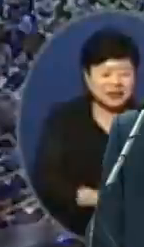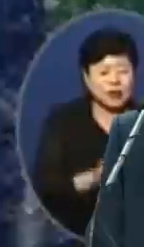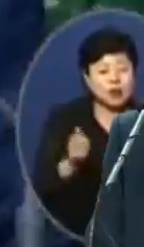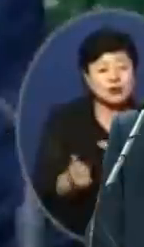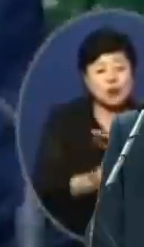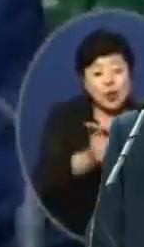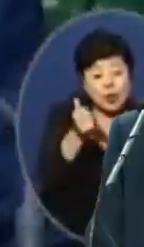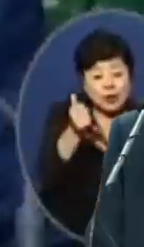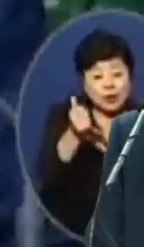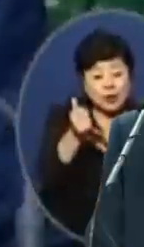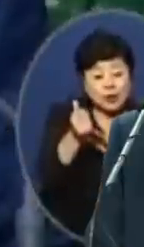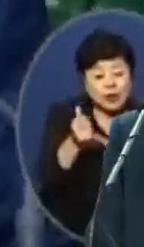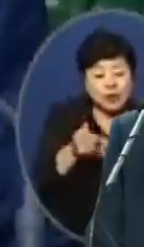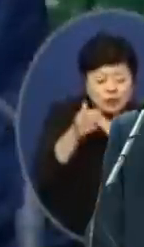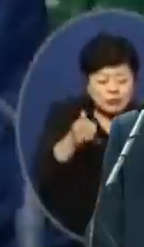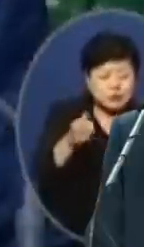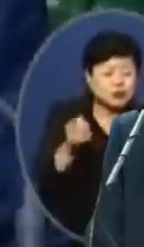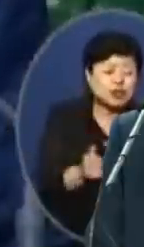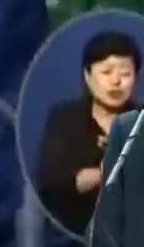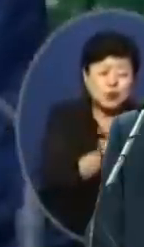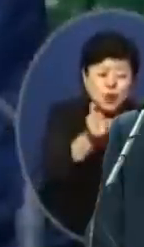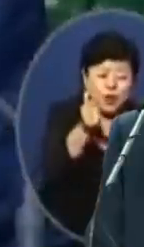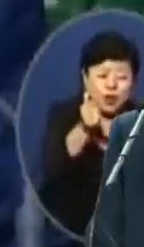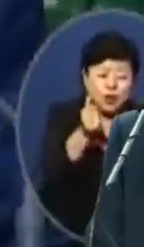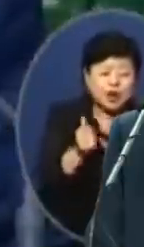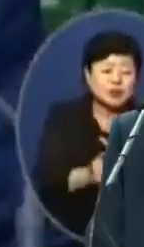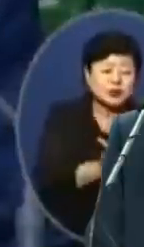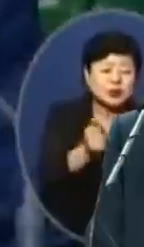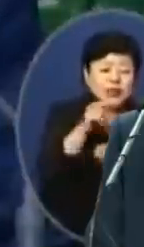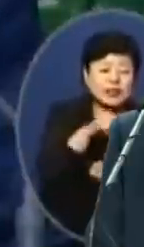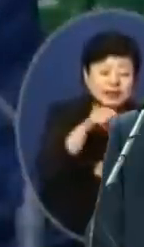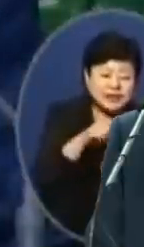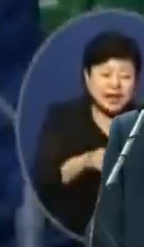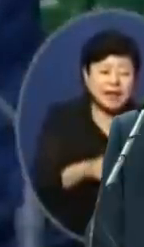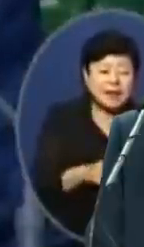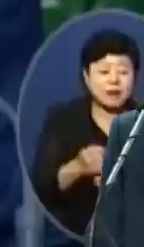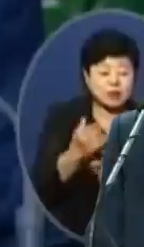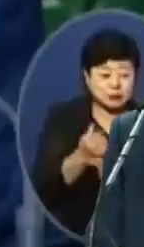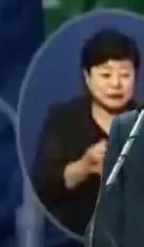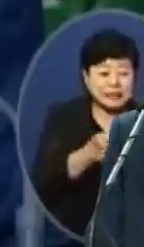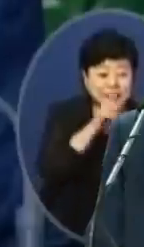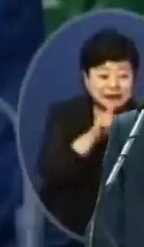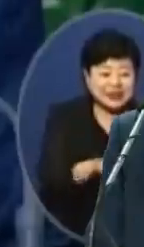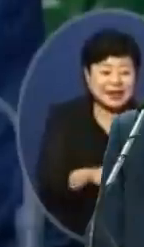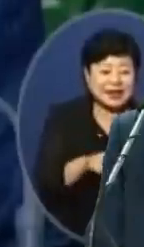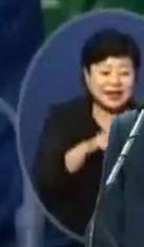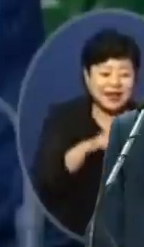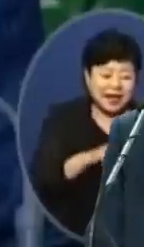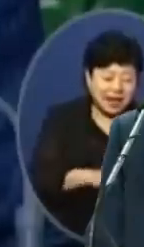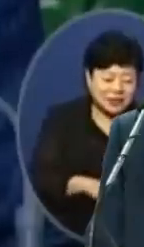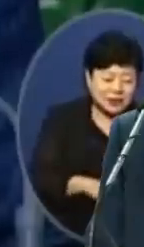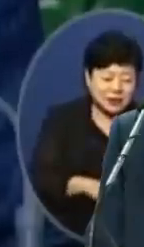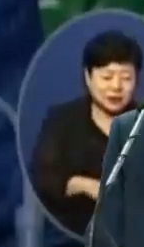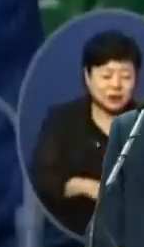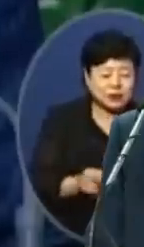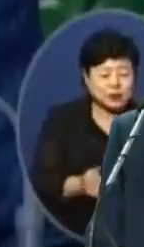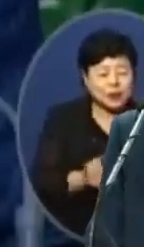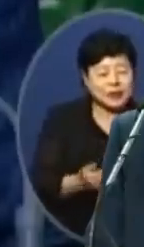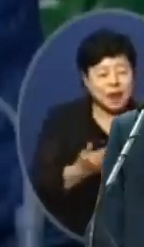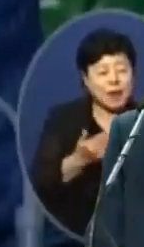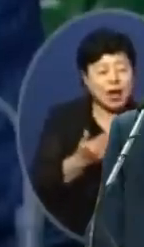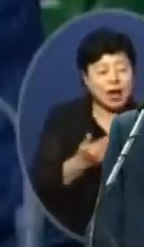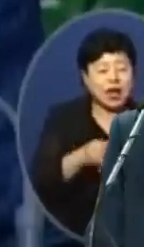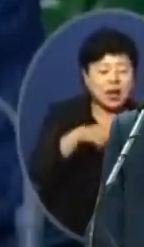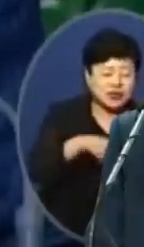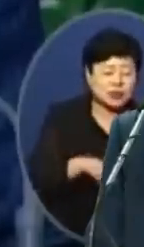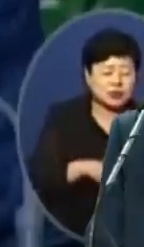소원, 집중적인 소원, 소원이 내 마음을 부여잡을 때 앉아도 그 소원이 떠나지 않고 서도 떠나지